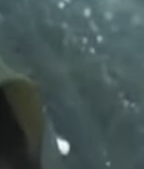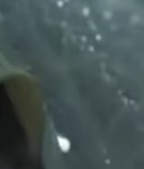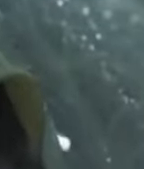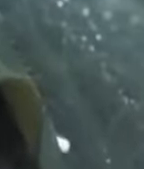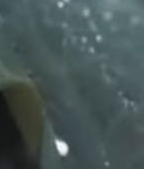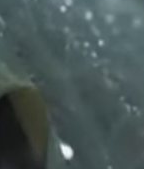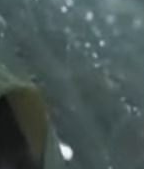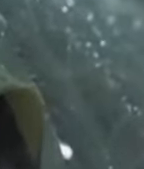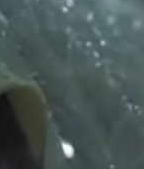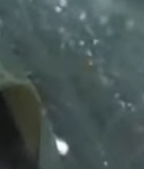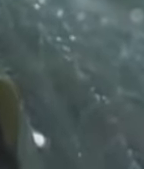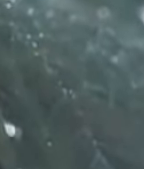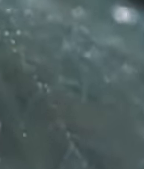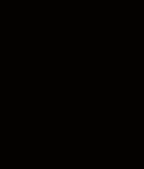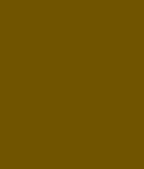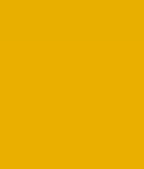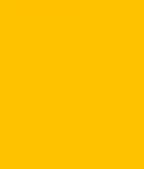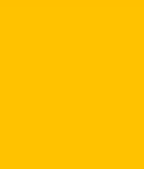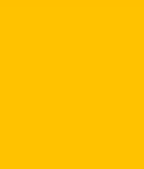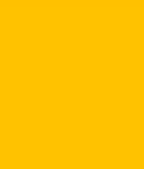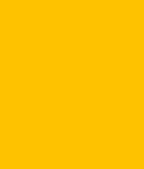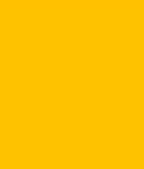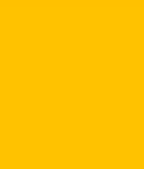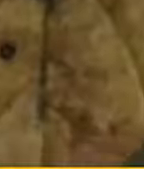ibhizinisi yakho.